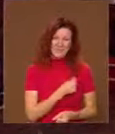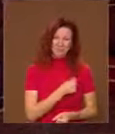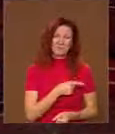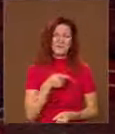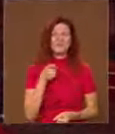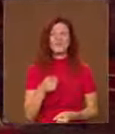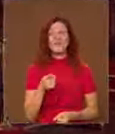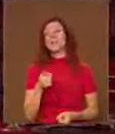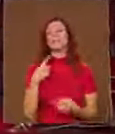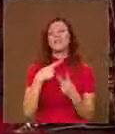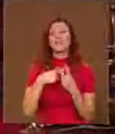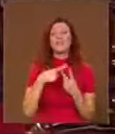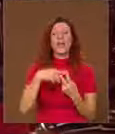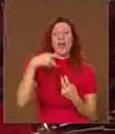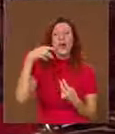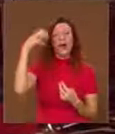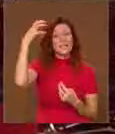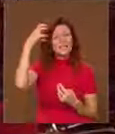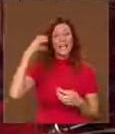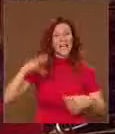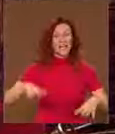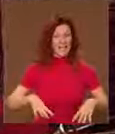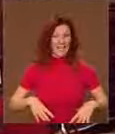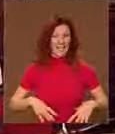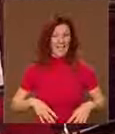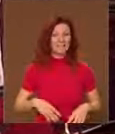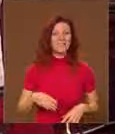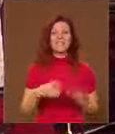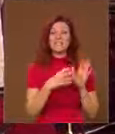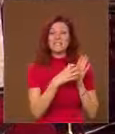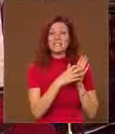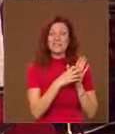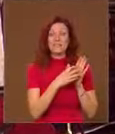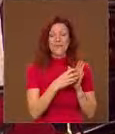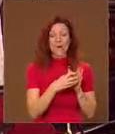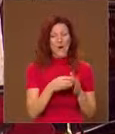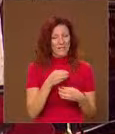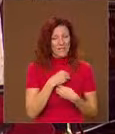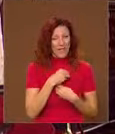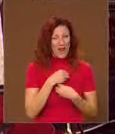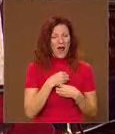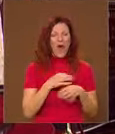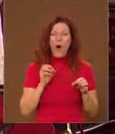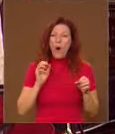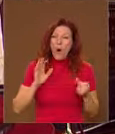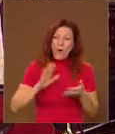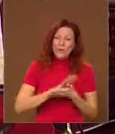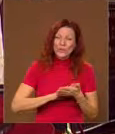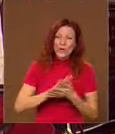Чухме Никел, цариградския символ на вярата, който съдържа основните истини на православната вяра.